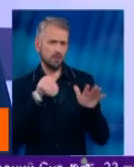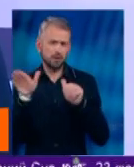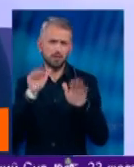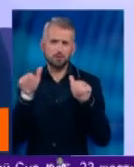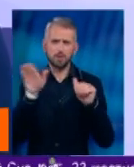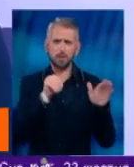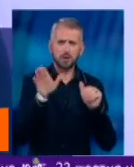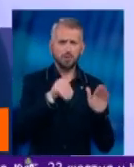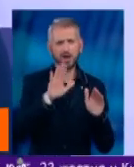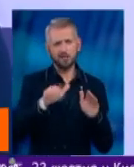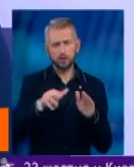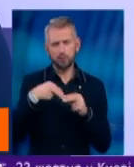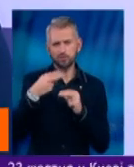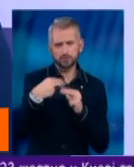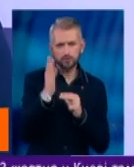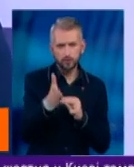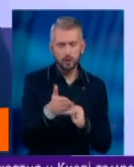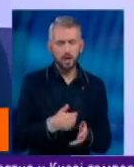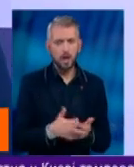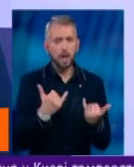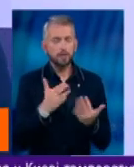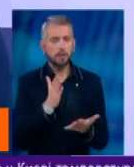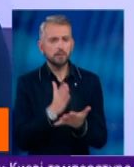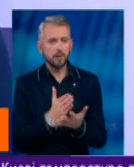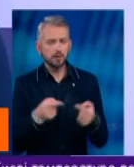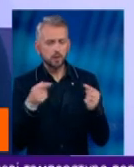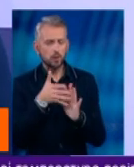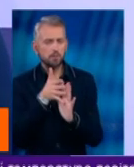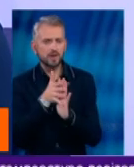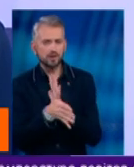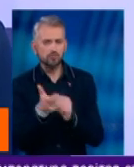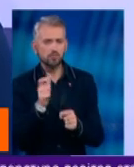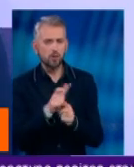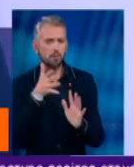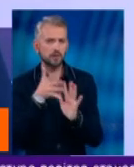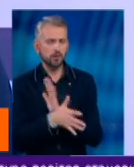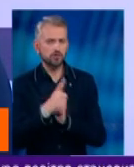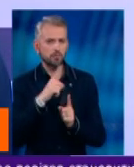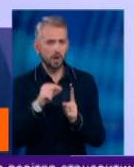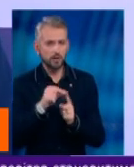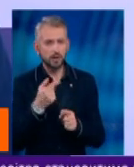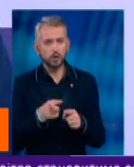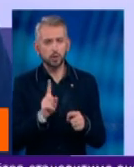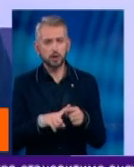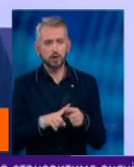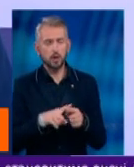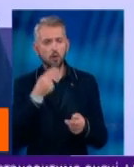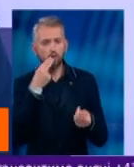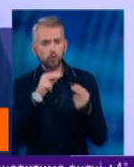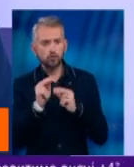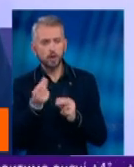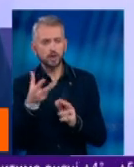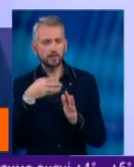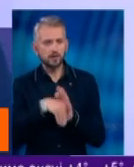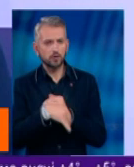бы получится. А теперь имеются определенные прозрачные, более прозрачные правила, которые как бы, улучшают